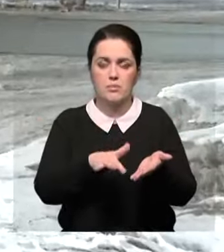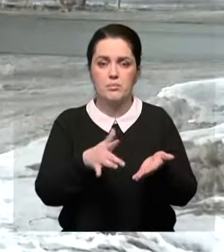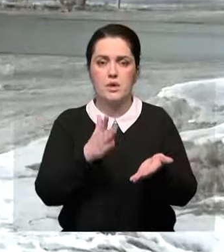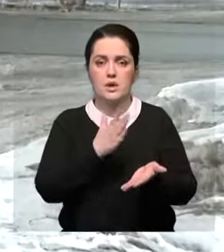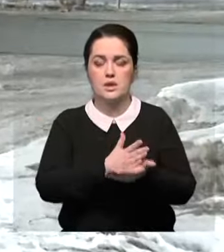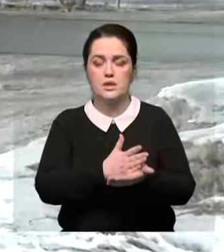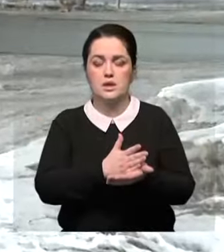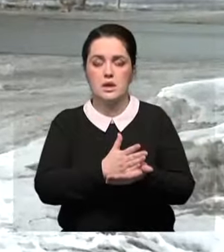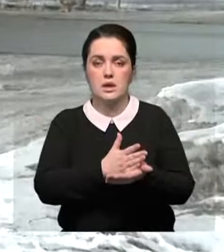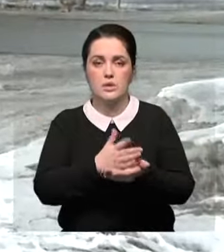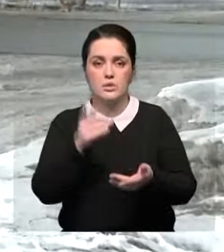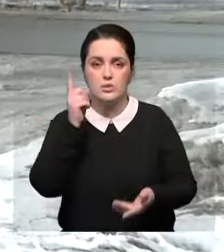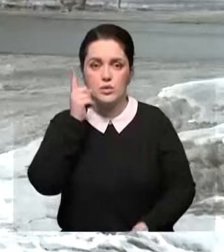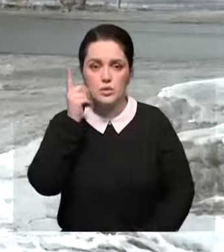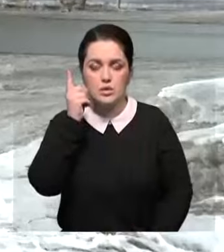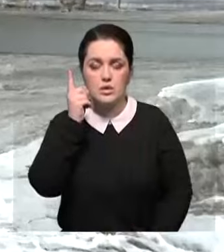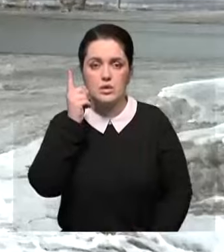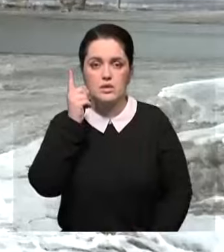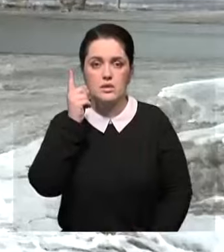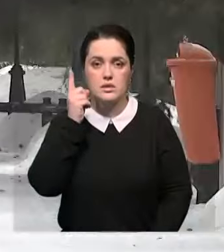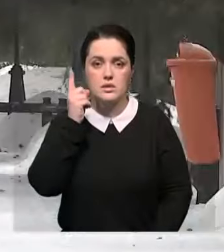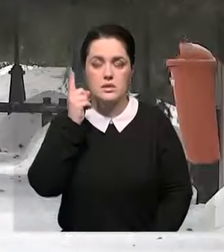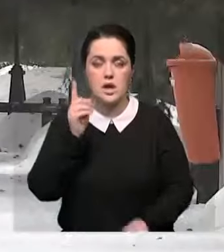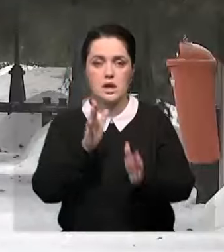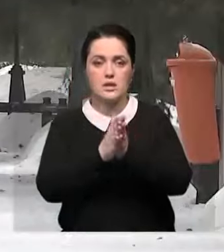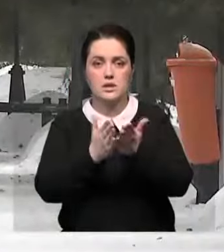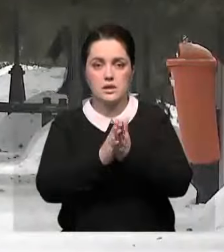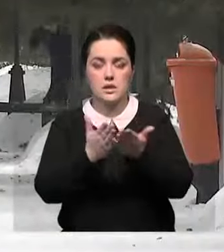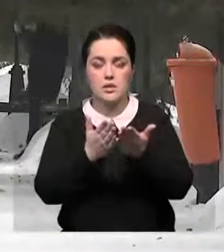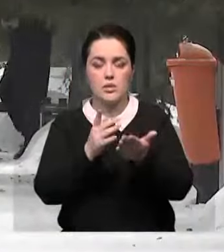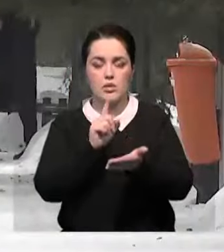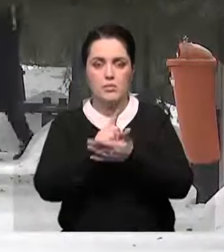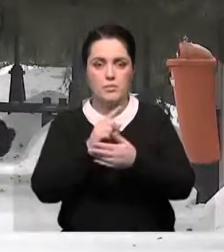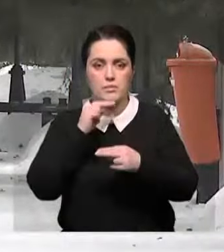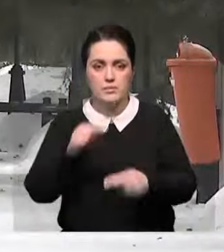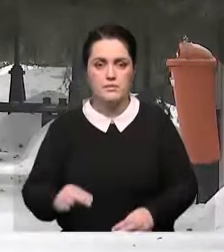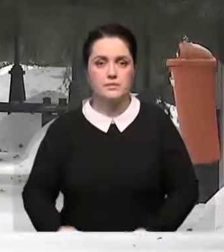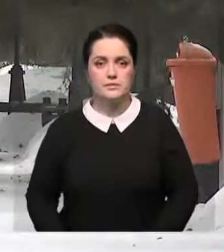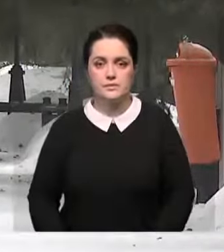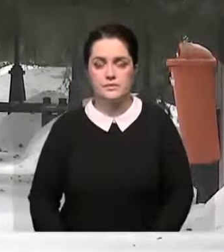век технологий. И в наше время книги тоже не должны оставаться на стороне.